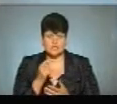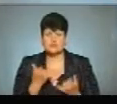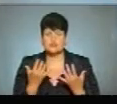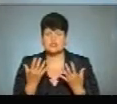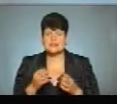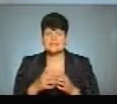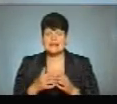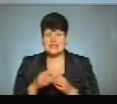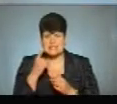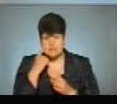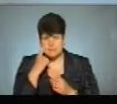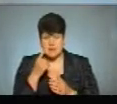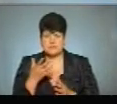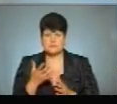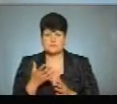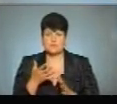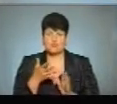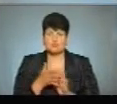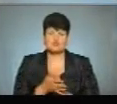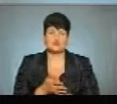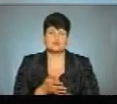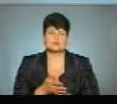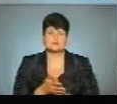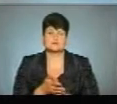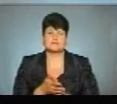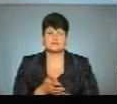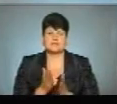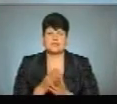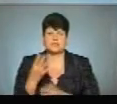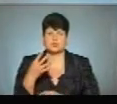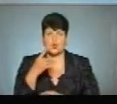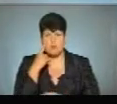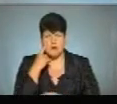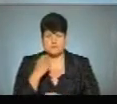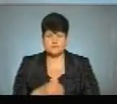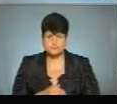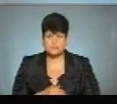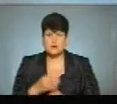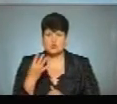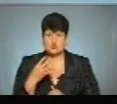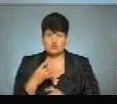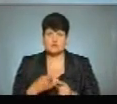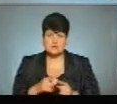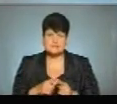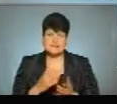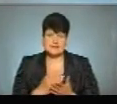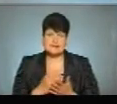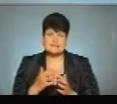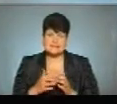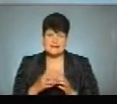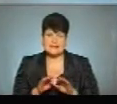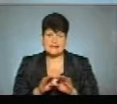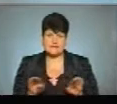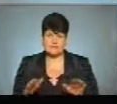день середній бал по рейтингу прозорості, за даними тих самих аналітиків, становить 40 балів. І це 40 – це якраз є вони, це середній